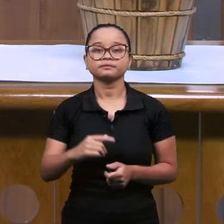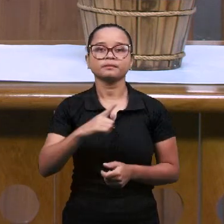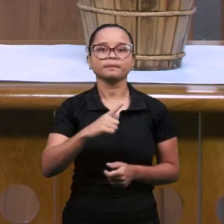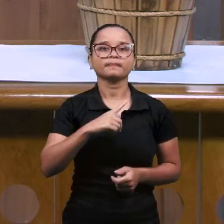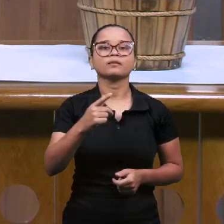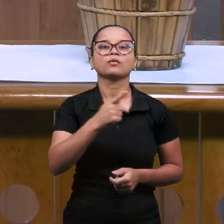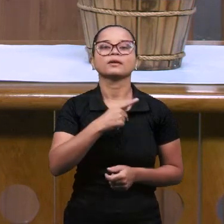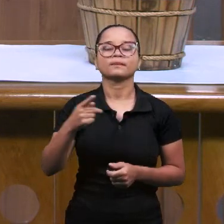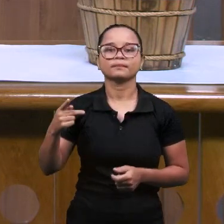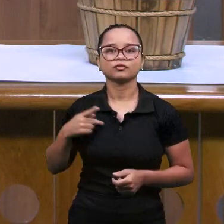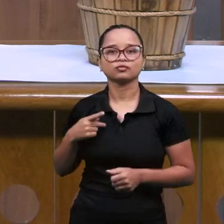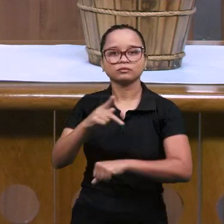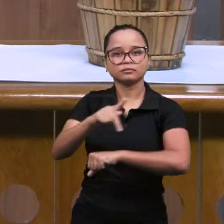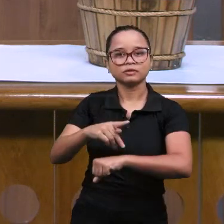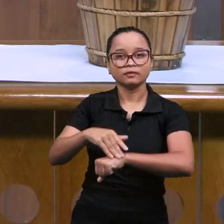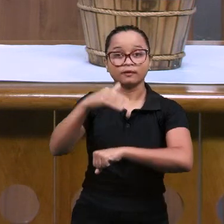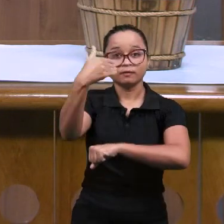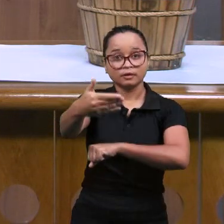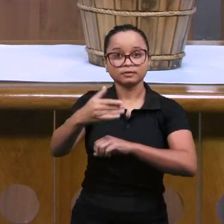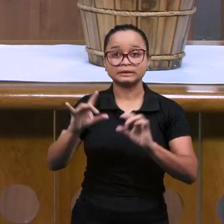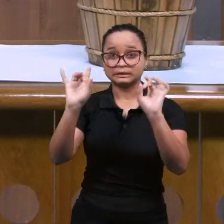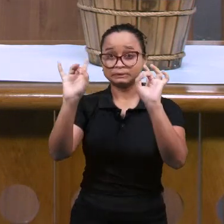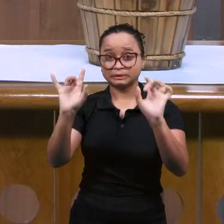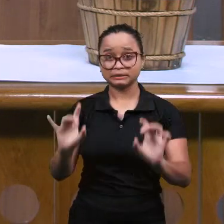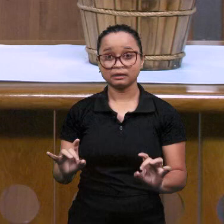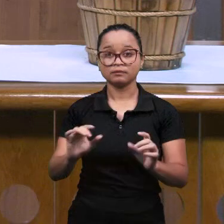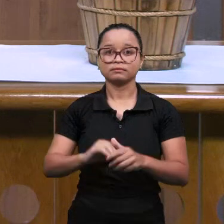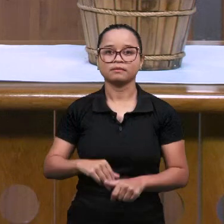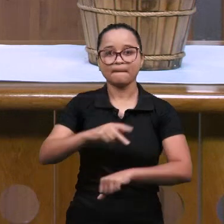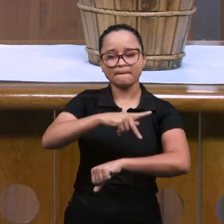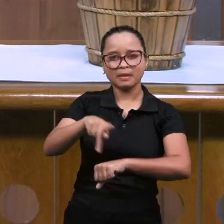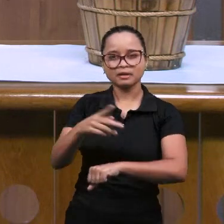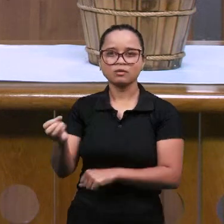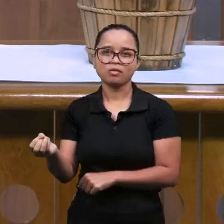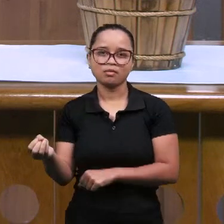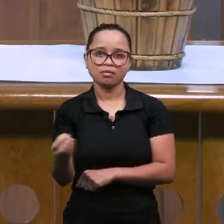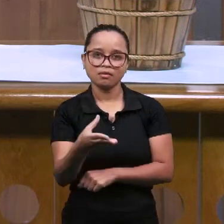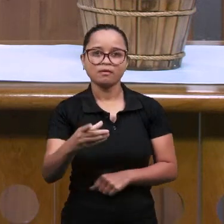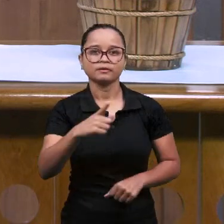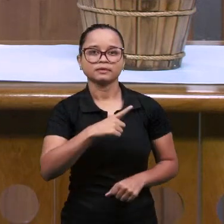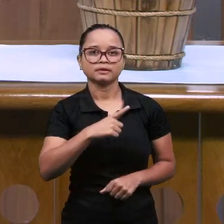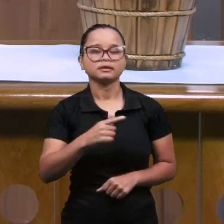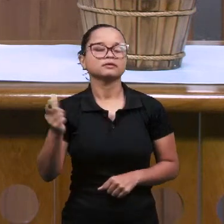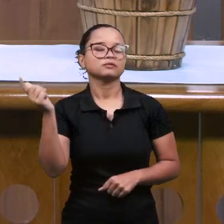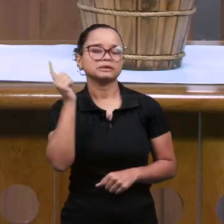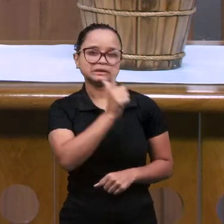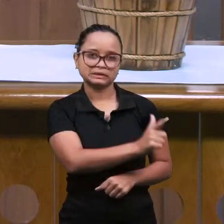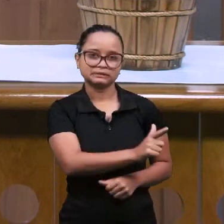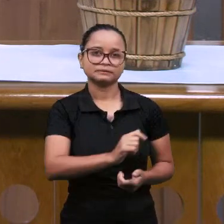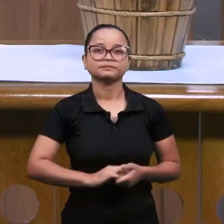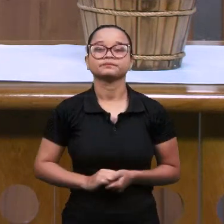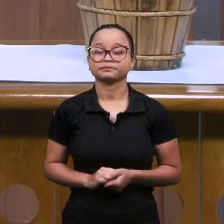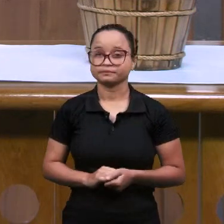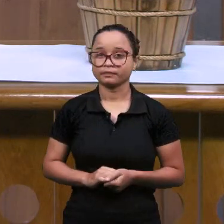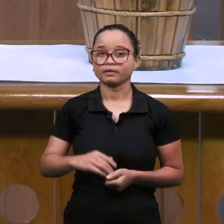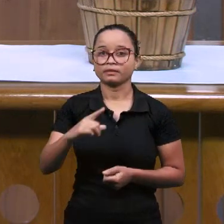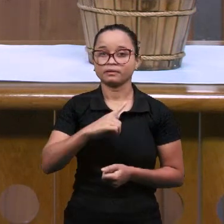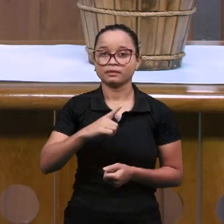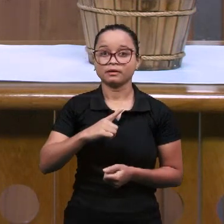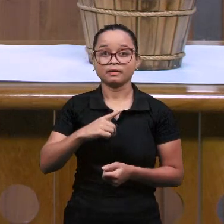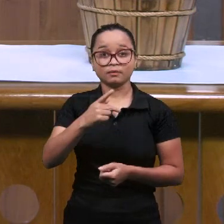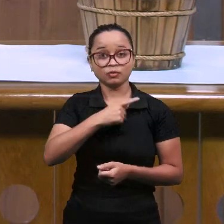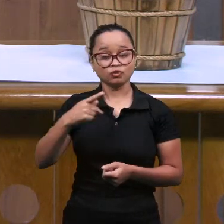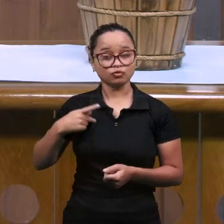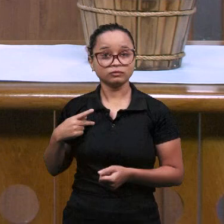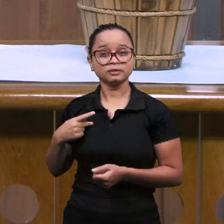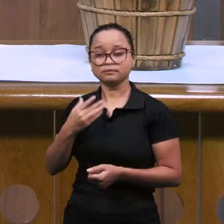pasteurs de l'étranger et des nouveaux pays qui sont touchés. Réunion des pasteurs exige et qui